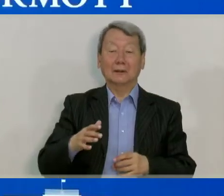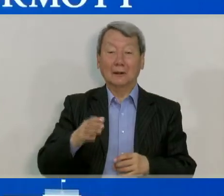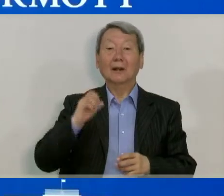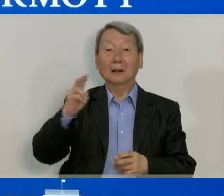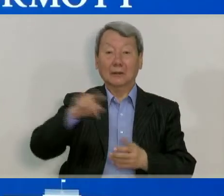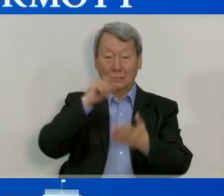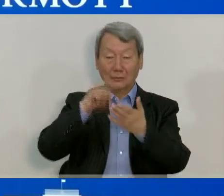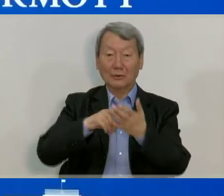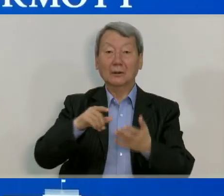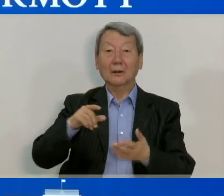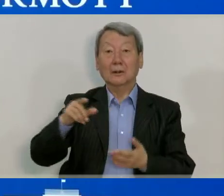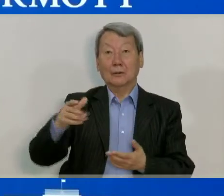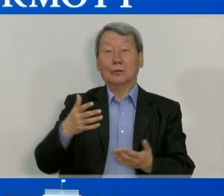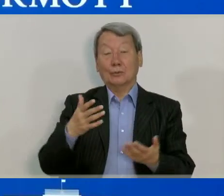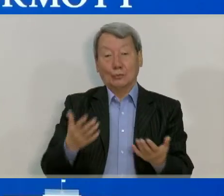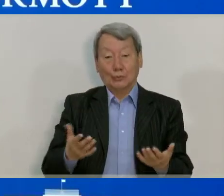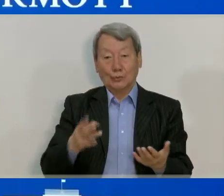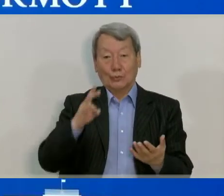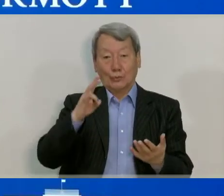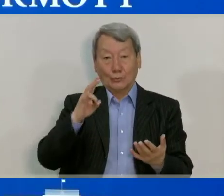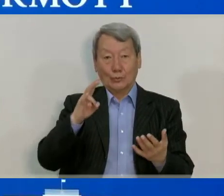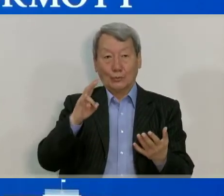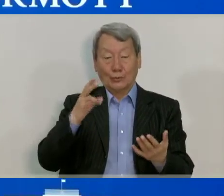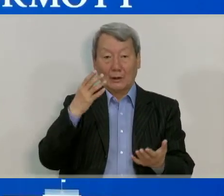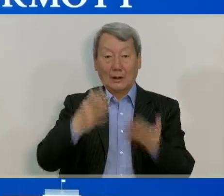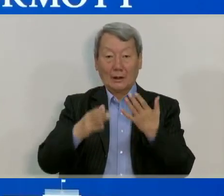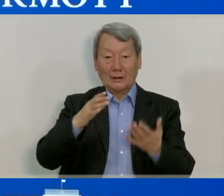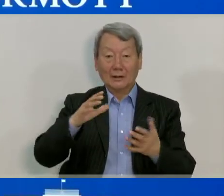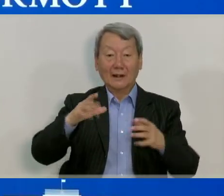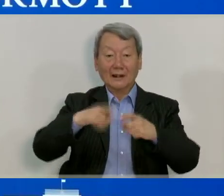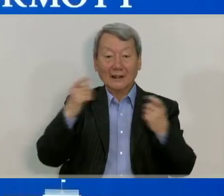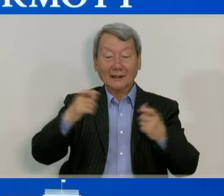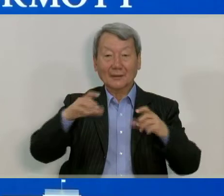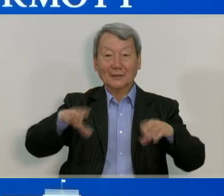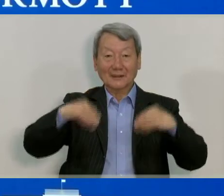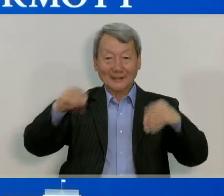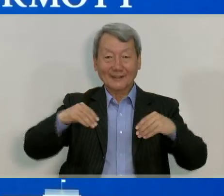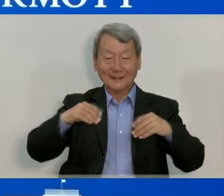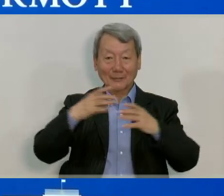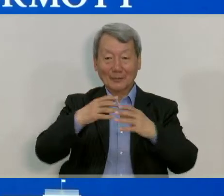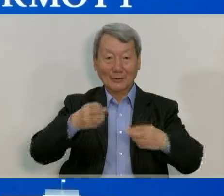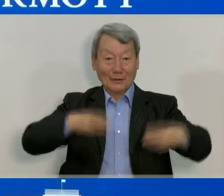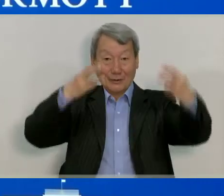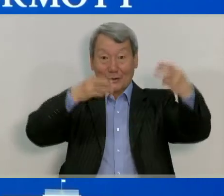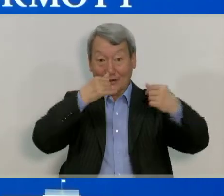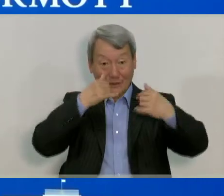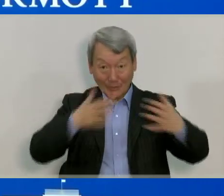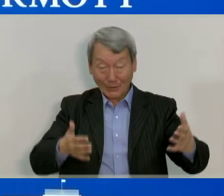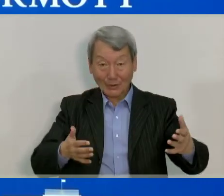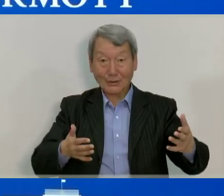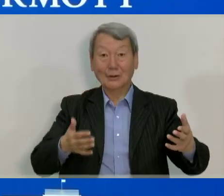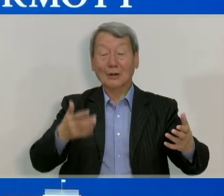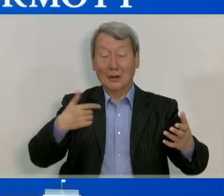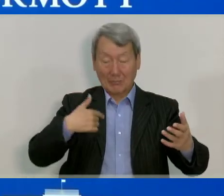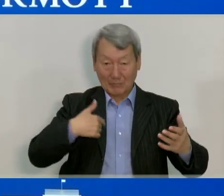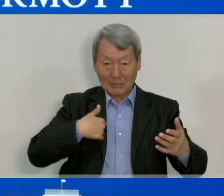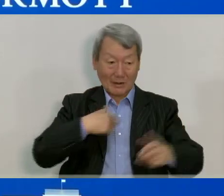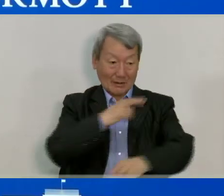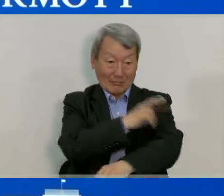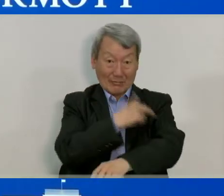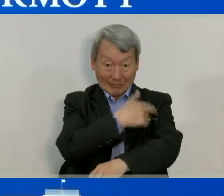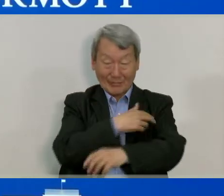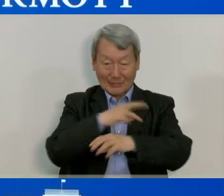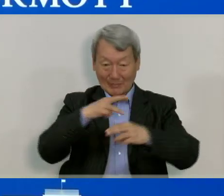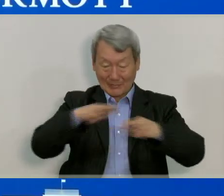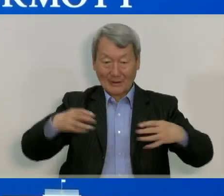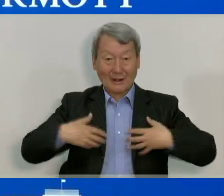В принципе, если ОРТ невозможно проводить на дистанции, то мы